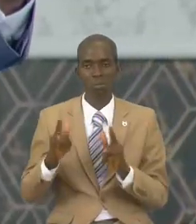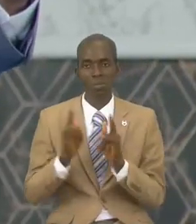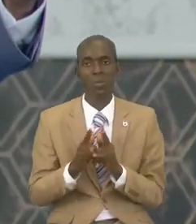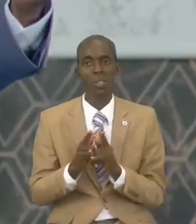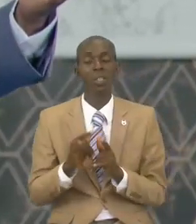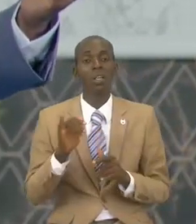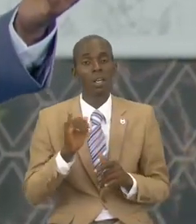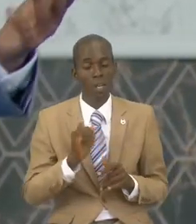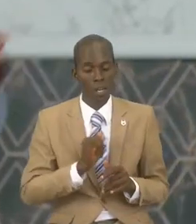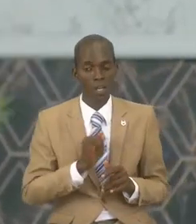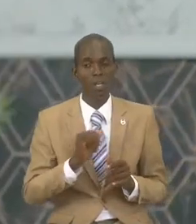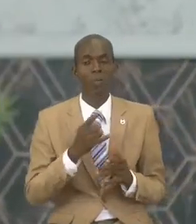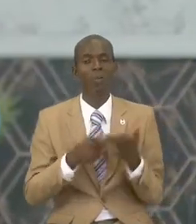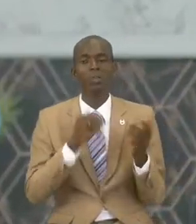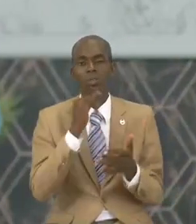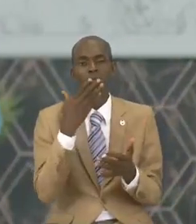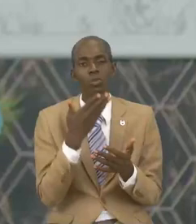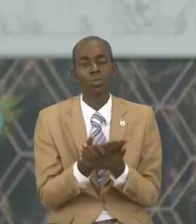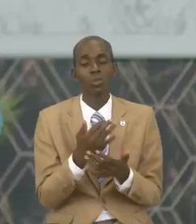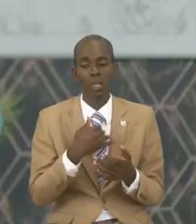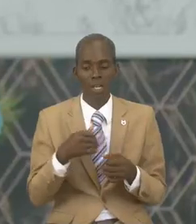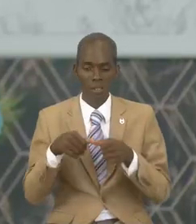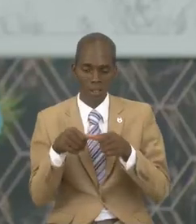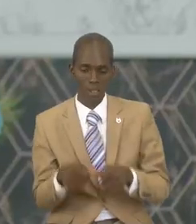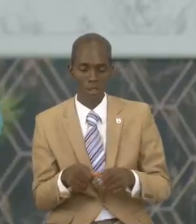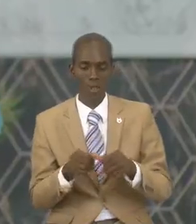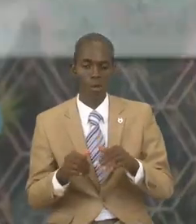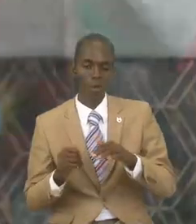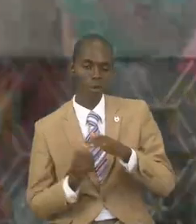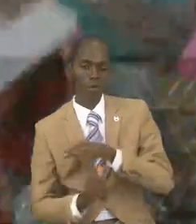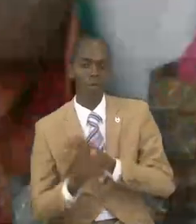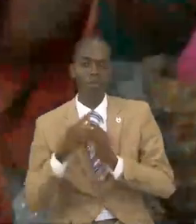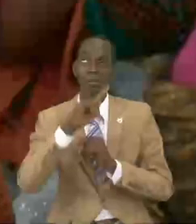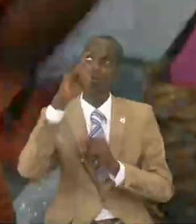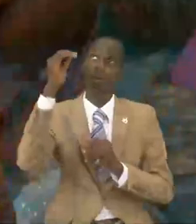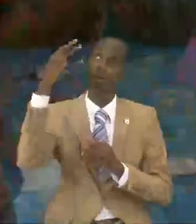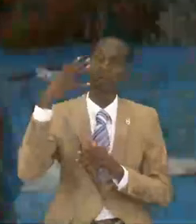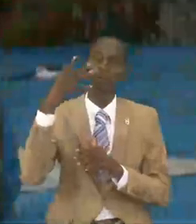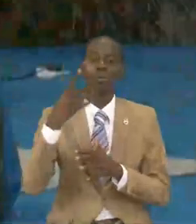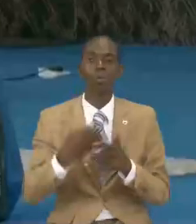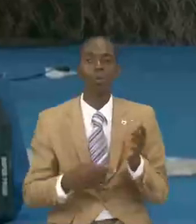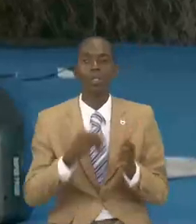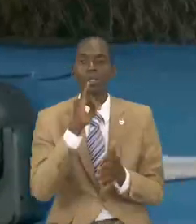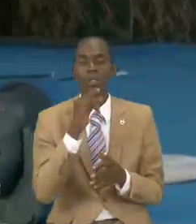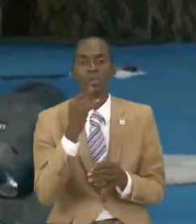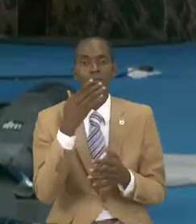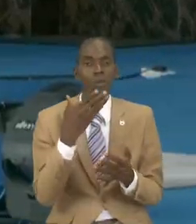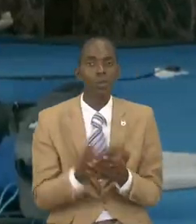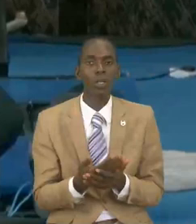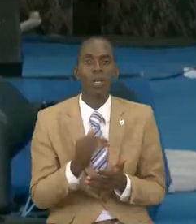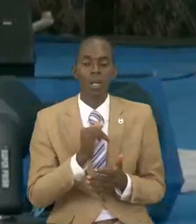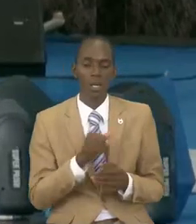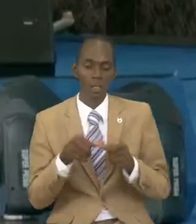Je prends part à ces retraites, même si on veut arrêter sous le soleil, je reste sous le soleil. Quel en est